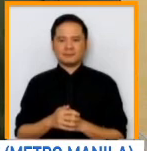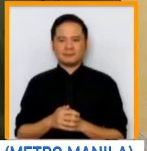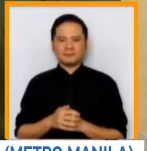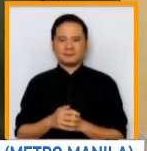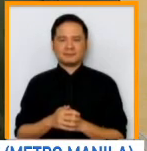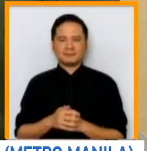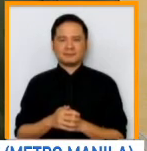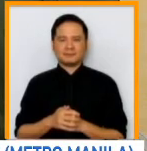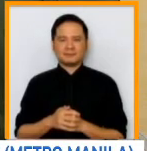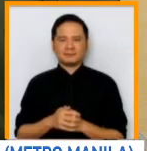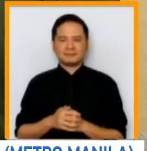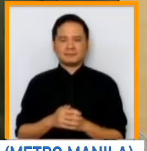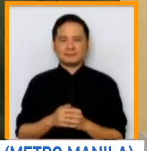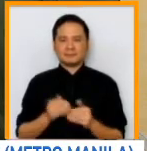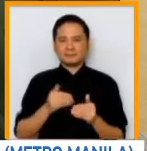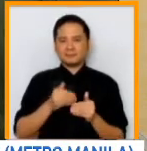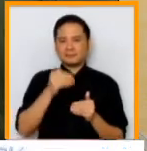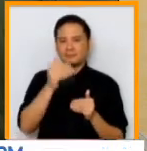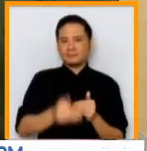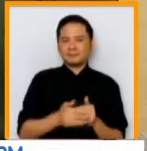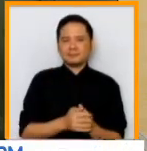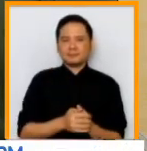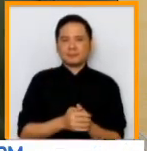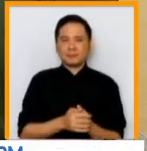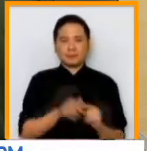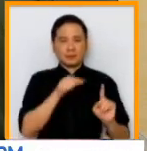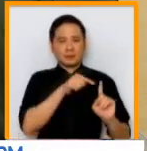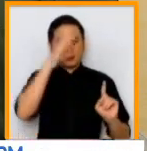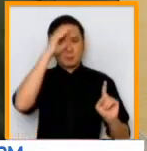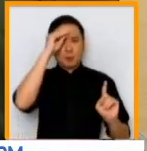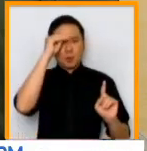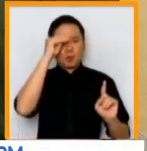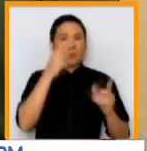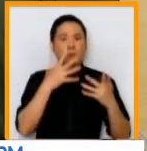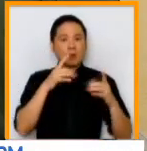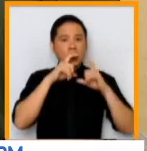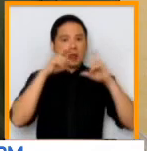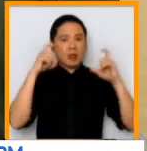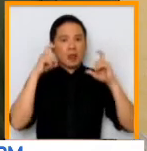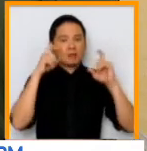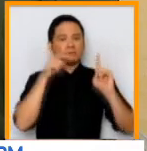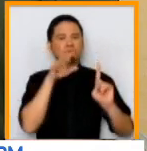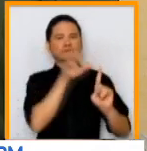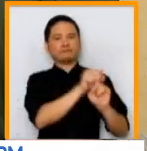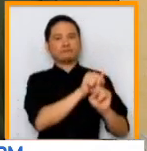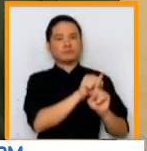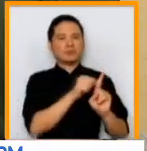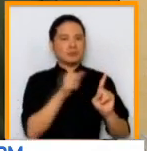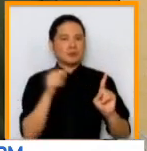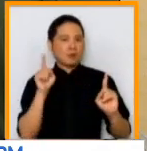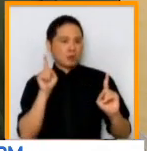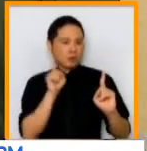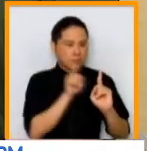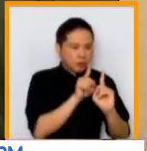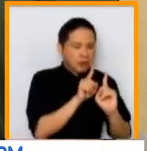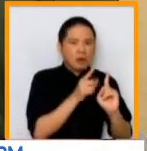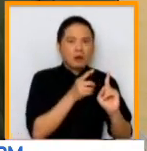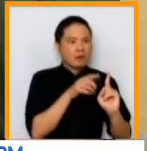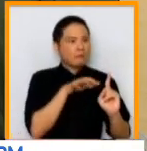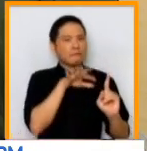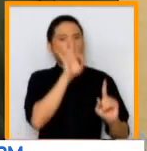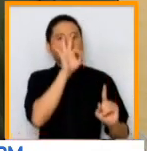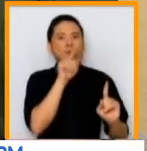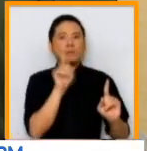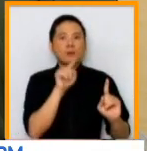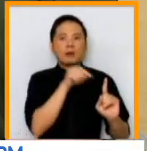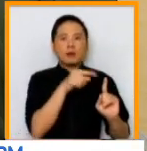na namang hindi naka-face mask ang sinita ng mga otoridad. Nang lapitan, na-discovering may mga itinatago pa palang kontrabando.